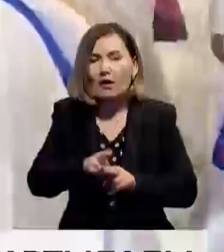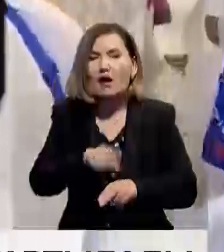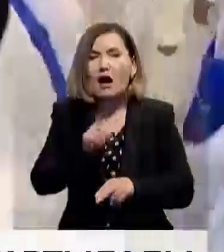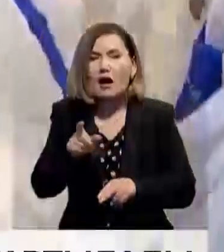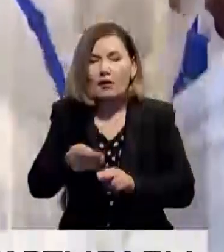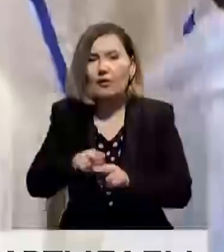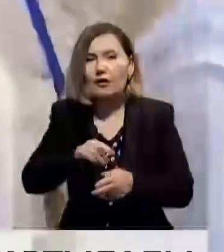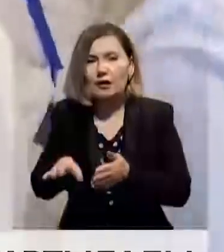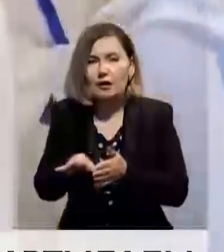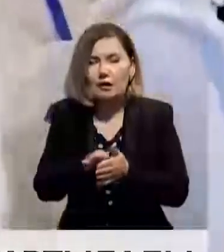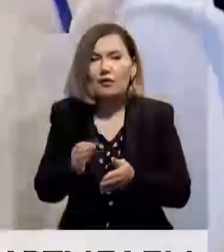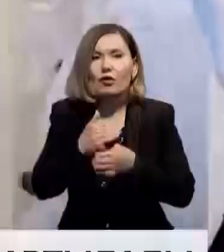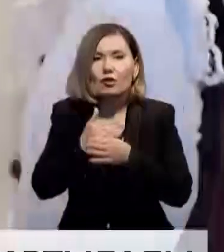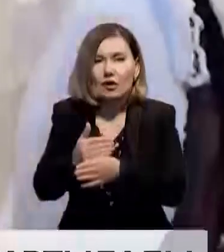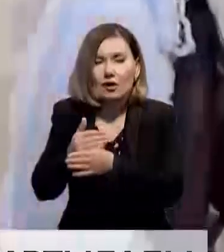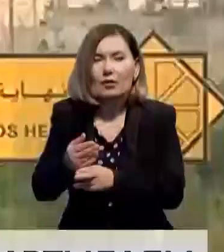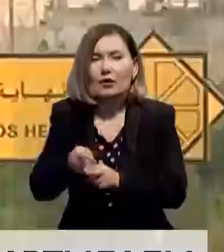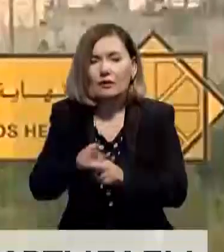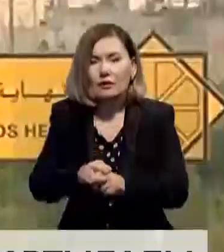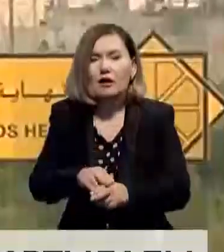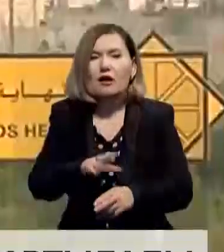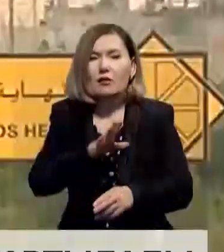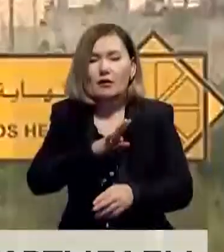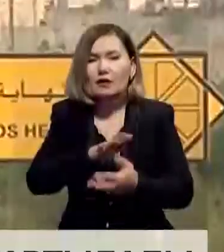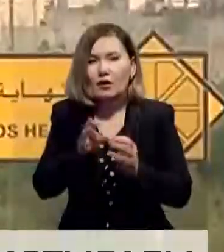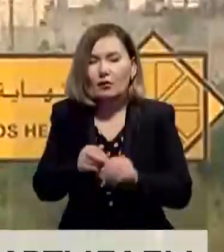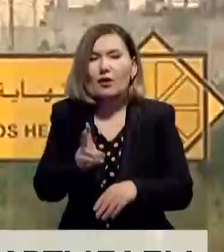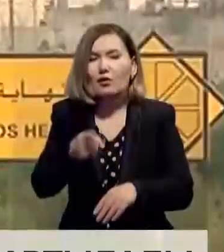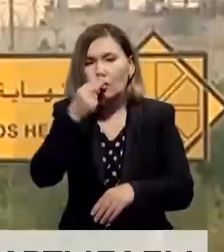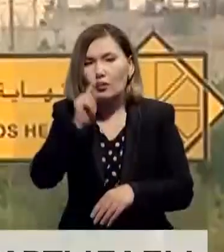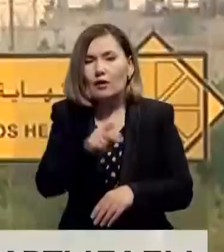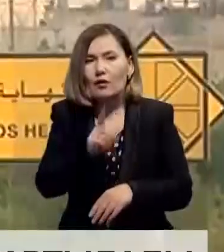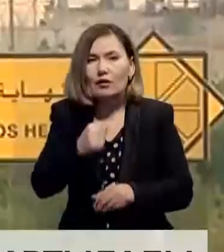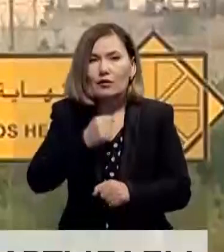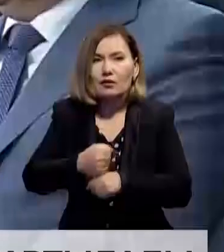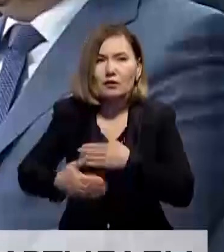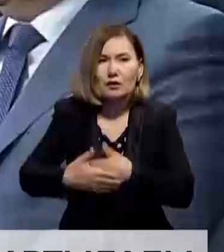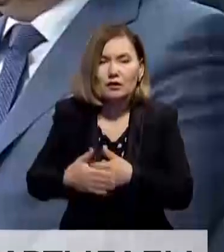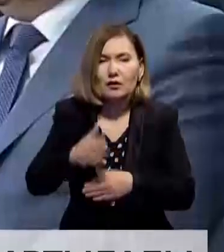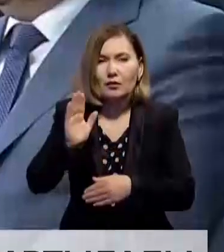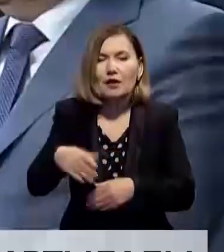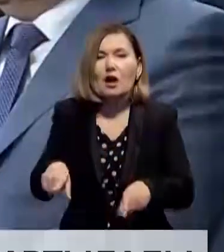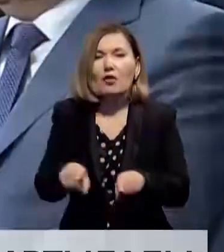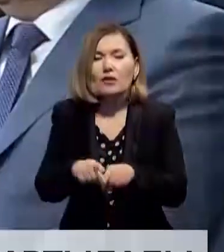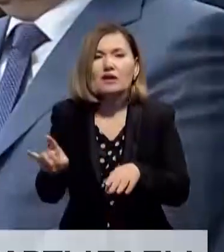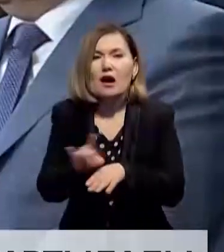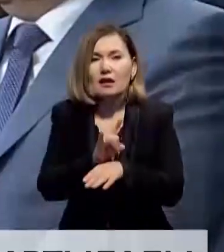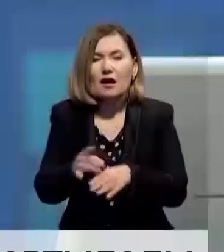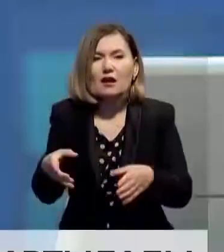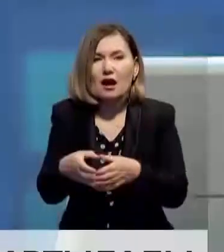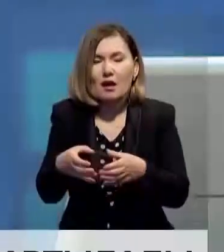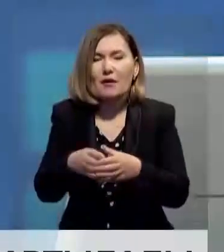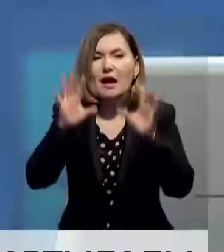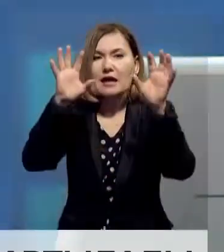азаматтарымызға дереу көмек көрсетуге пәрмен берді. Ал кінәлілер жауапқа тартылады. Осындай алаяқ компанияның